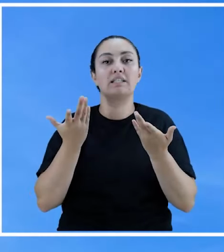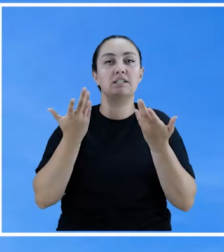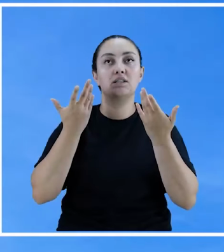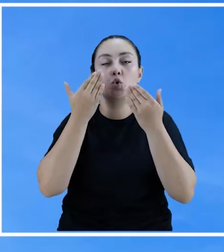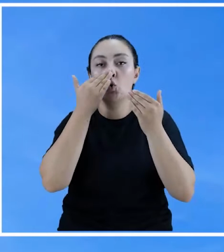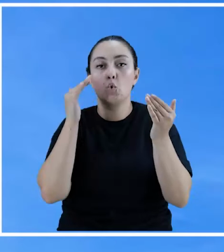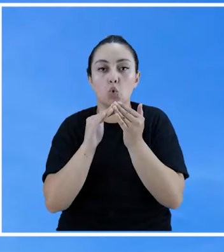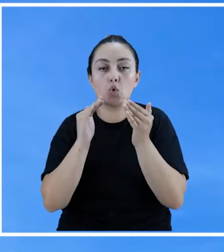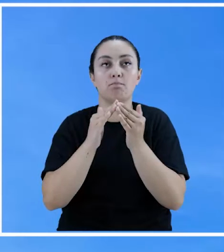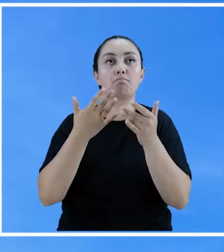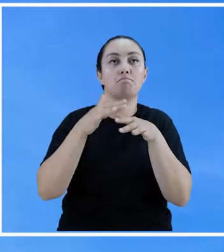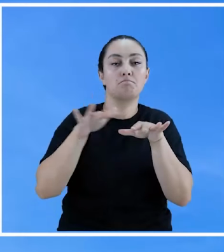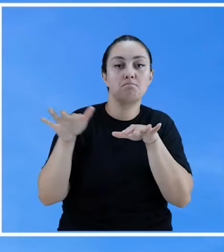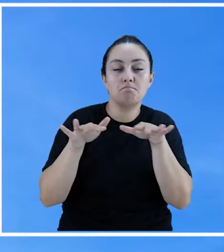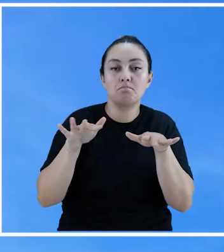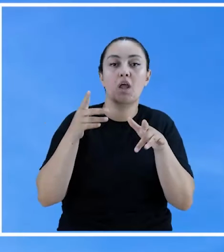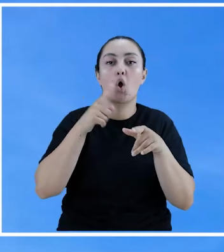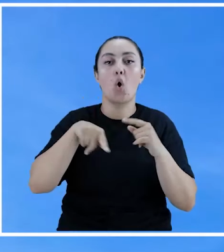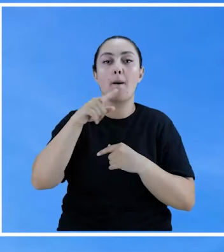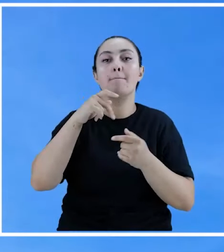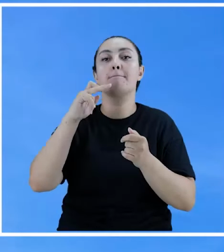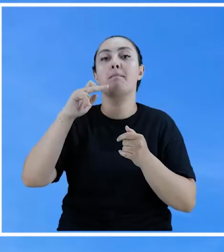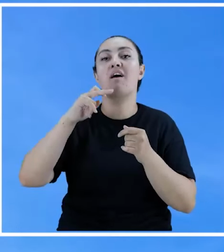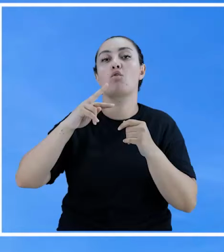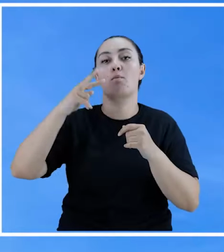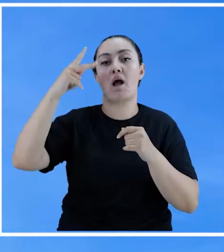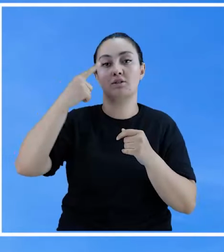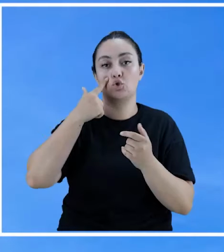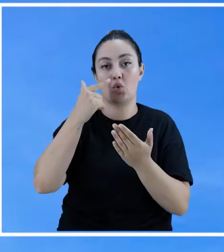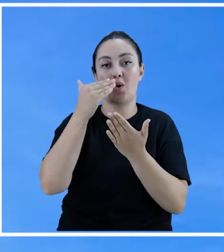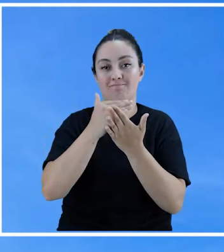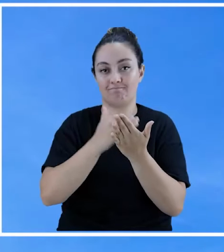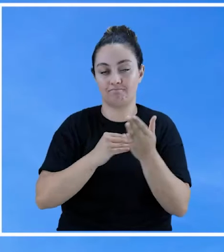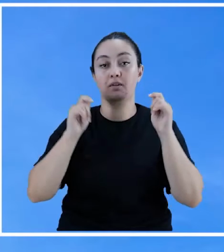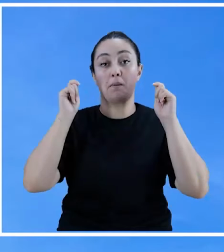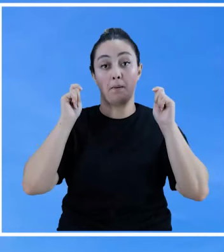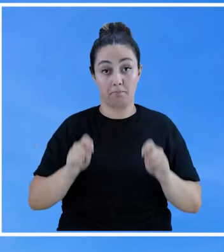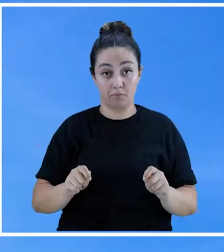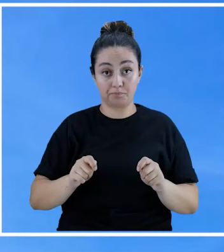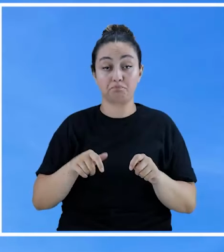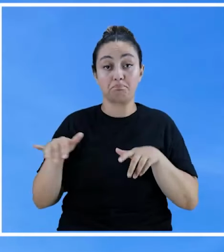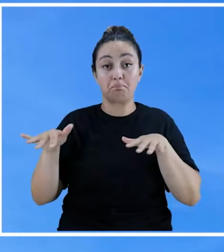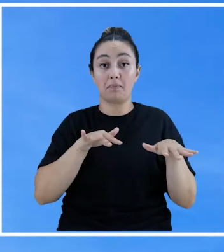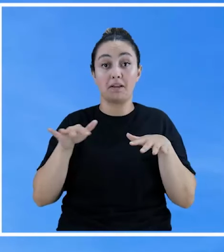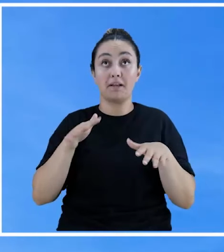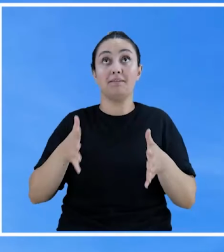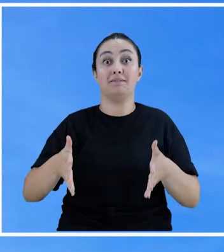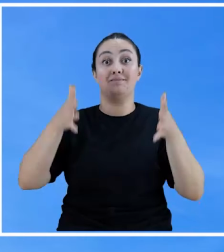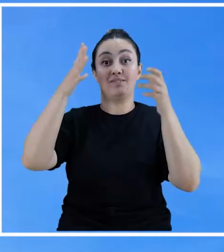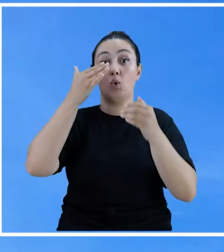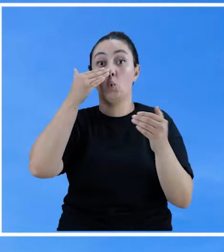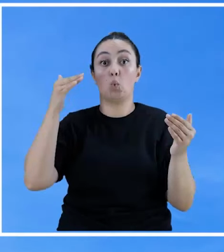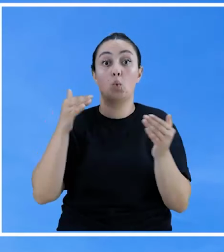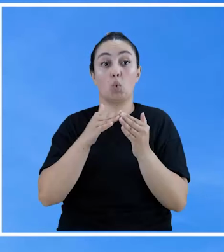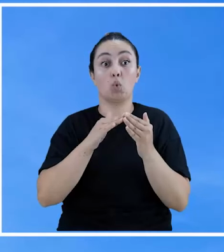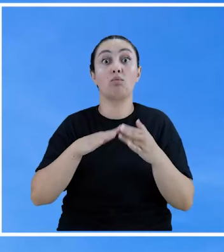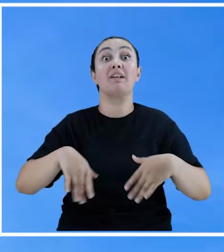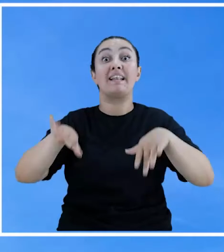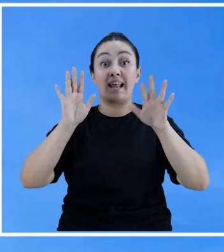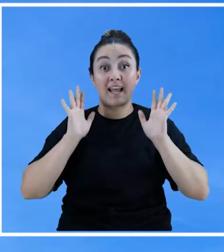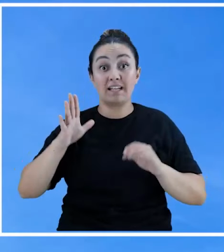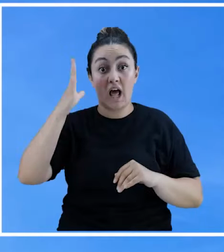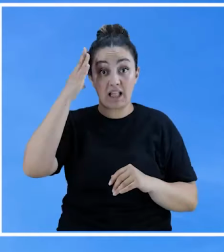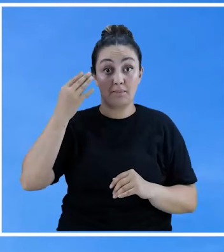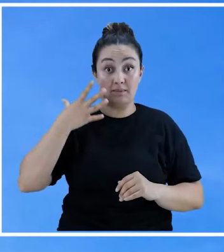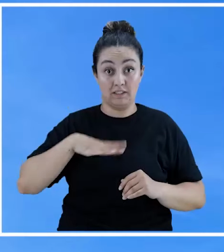davranacağını gördüğümüz bina performans analizleri yapılıyor. Eğer binanızın deprem açısından uygun olup